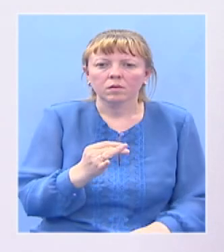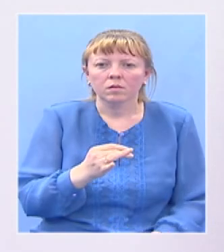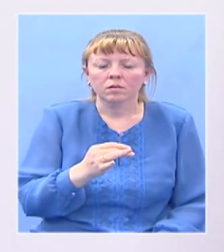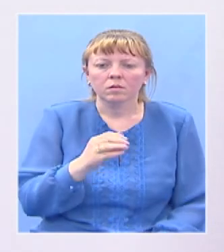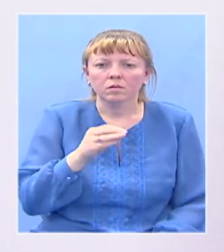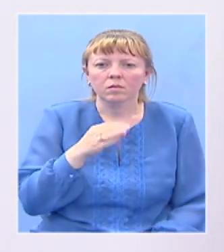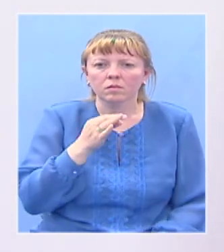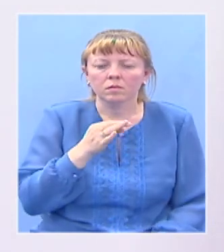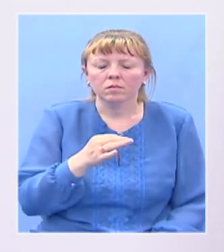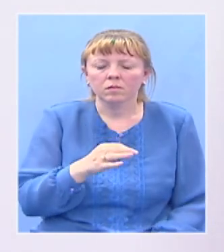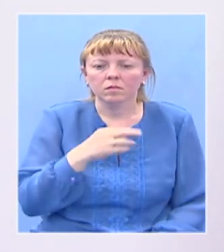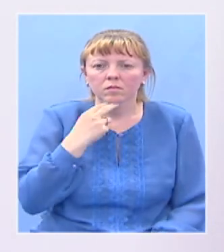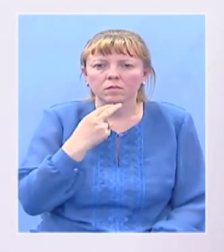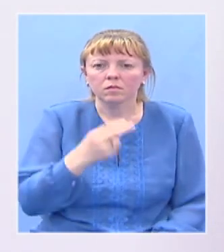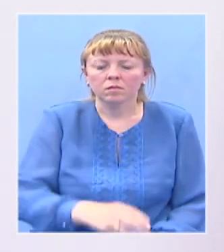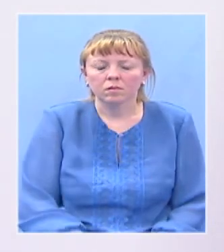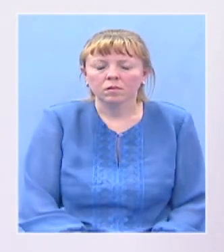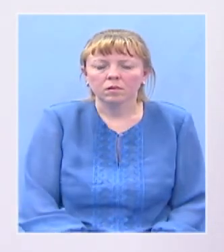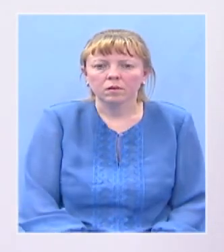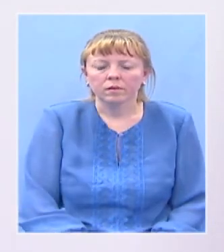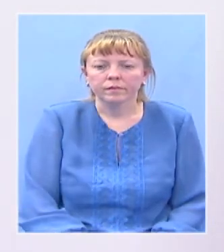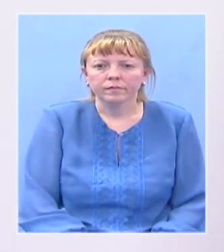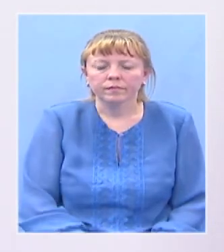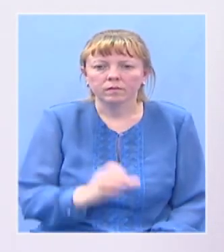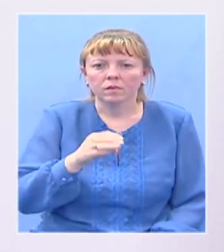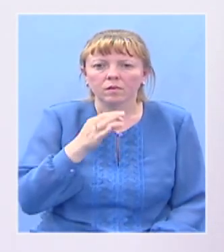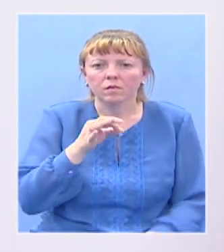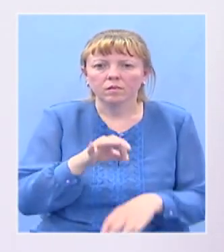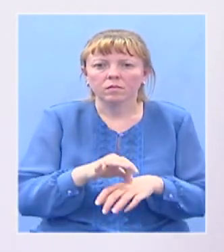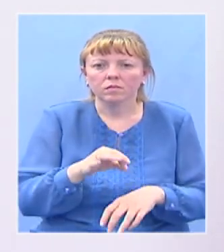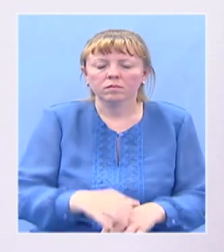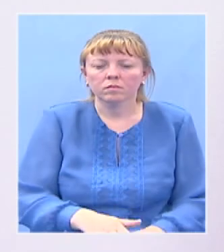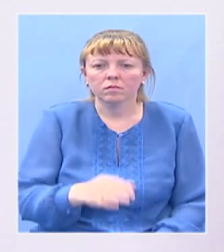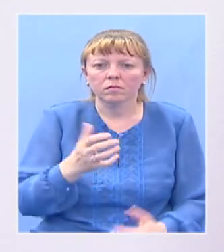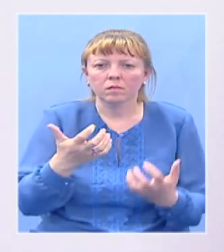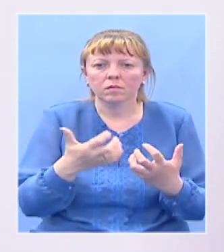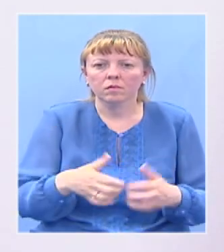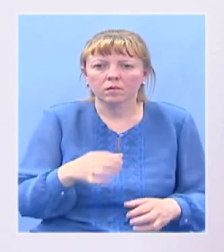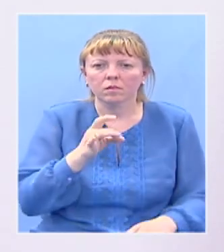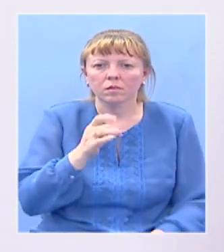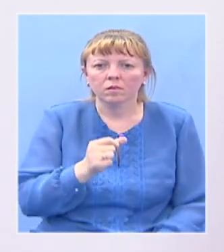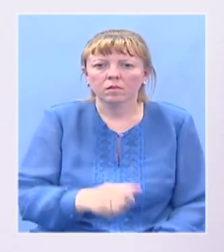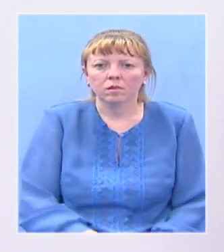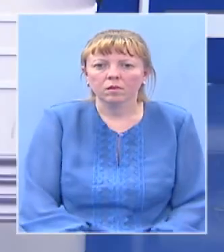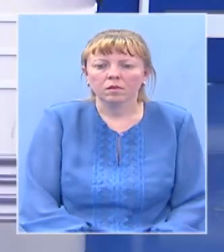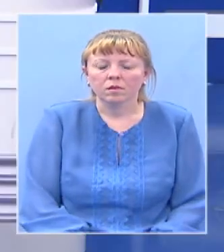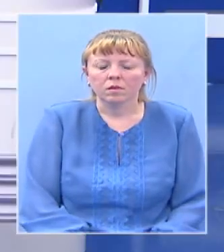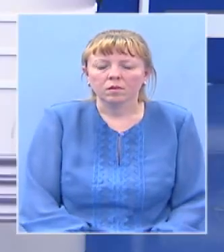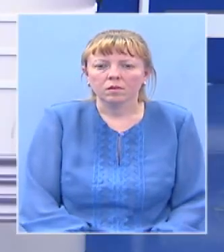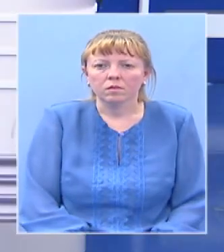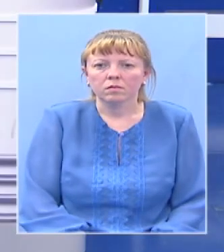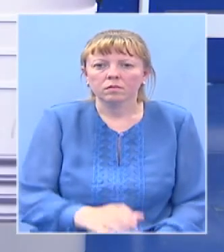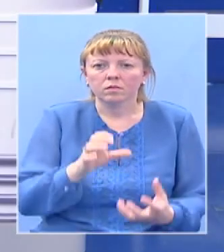средств на постах транспортного контроля также комитетом проводится работа по автоматизации сферы именно